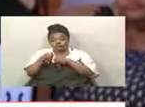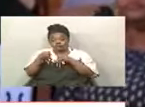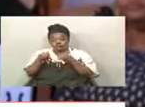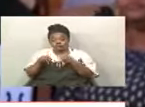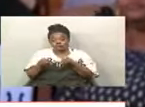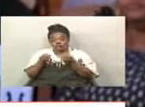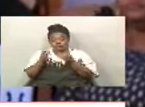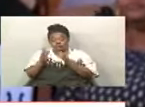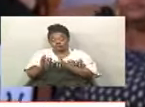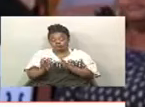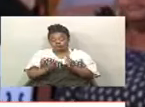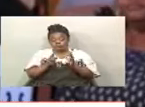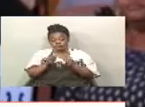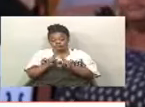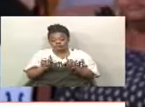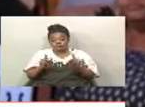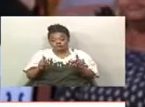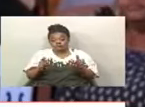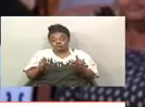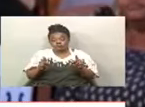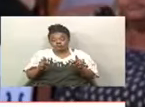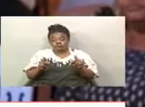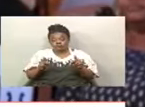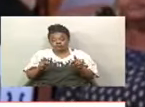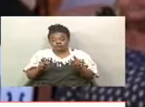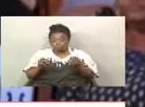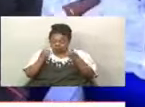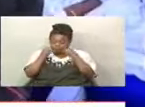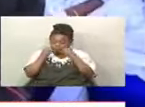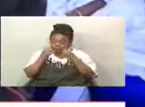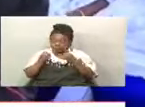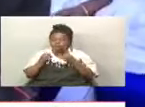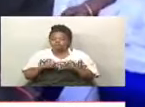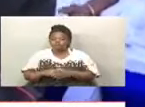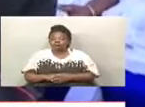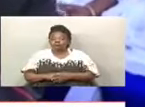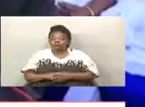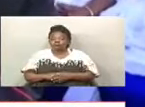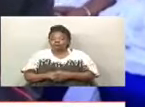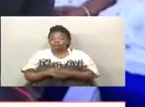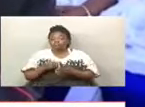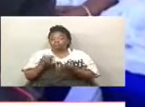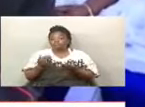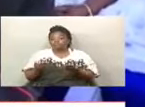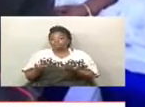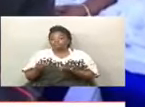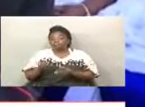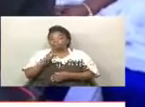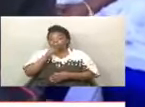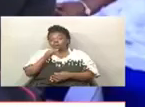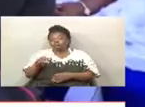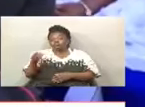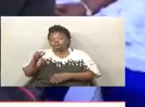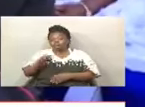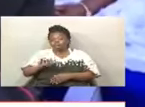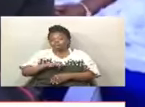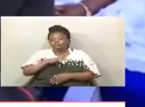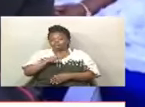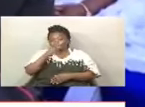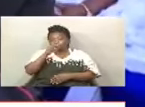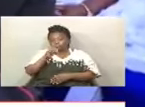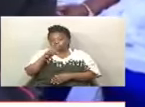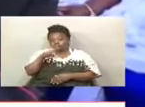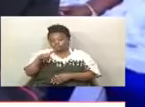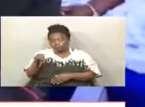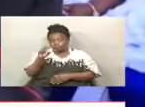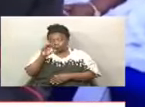netekano eshi ya ngambeke chila gamba nabanja siya basajja busizi miyaka 40 bagendebe kebiziko okulwa